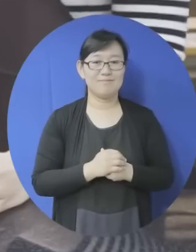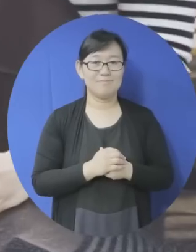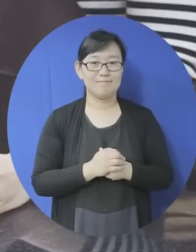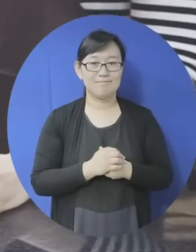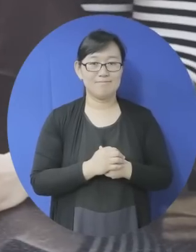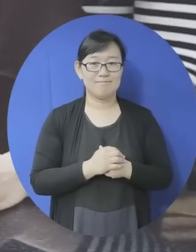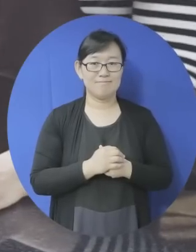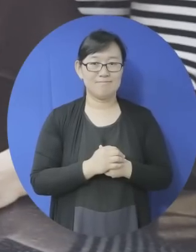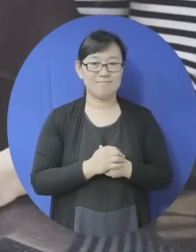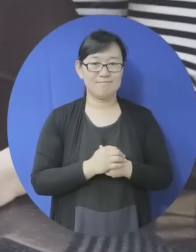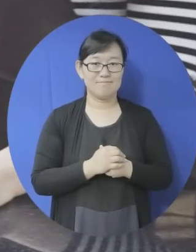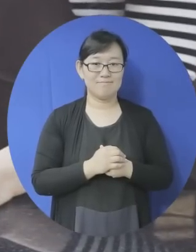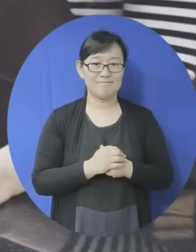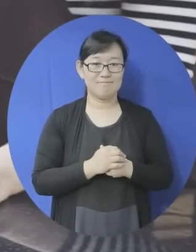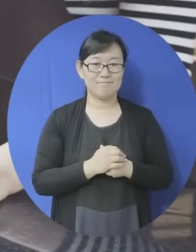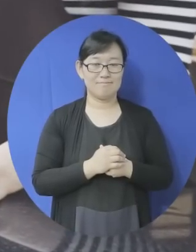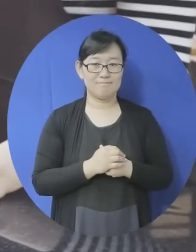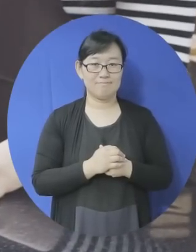좋은데요?